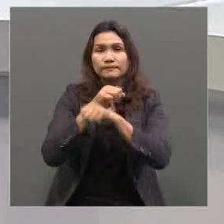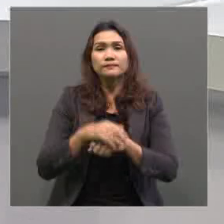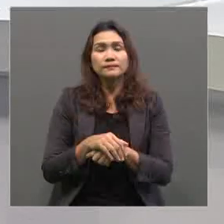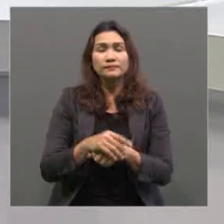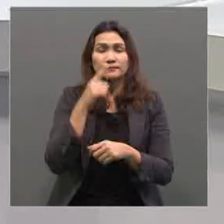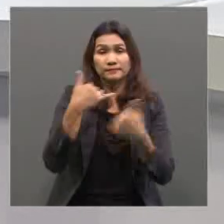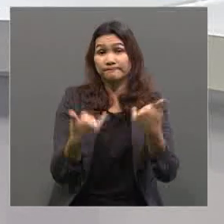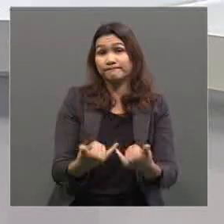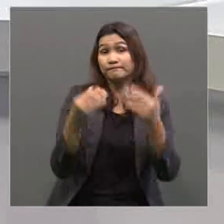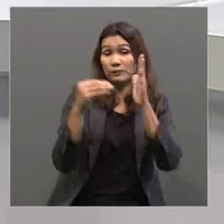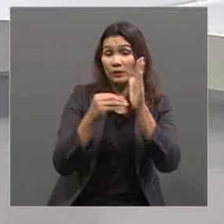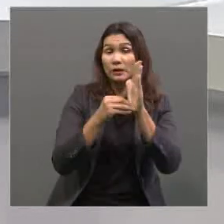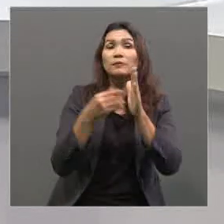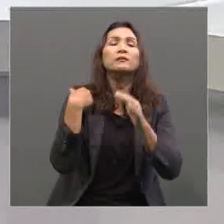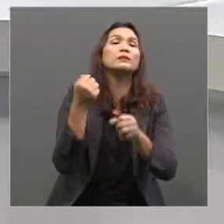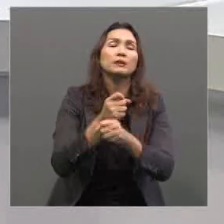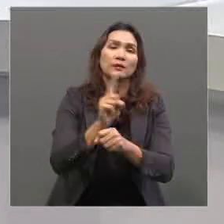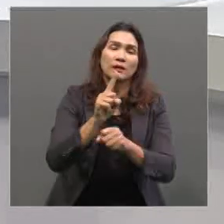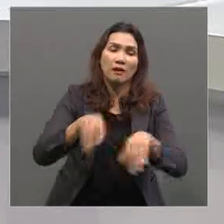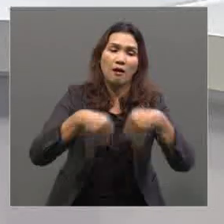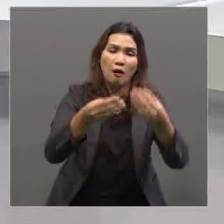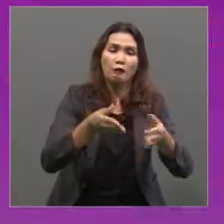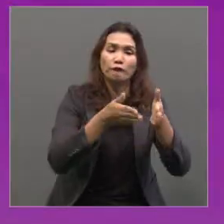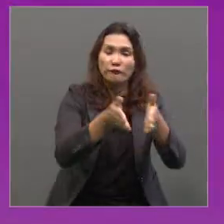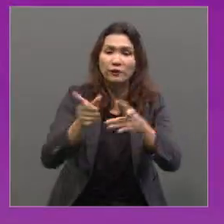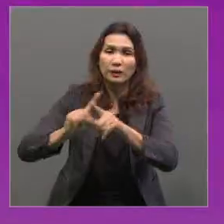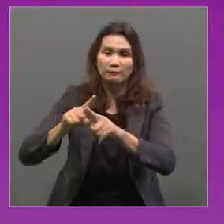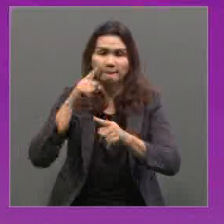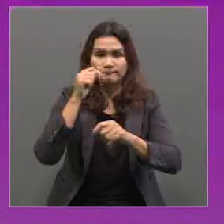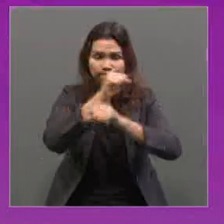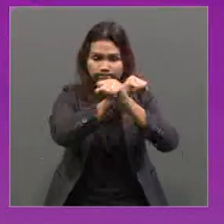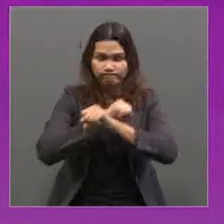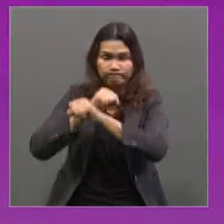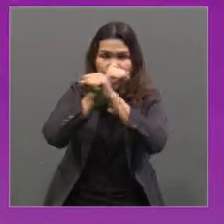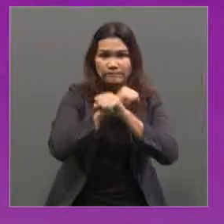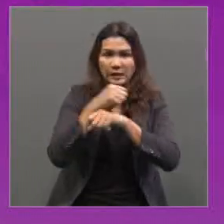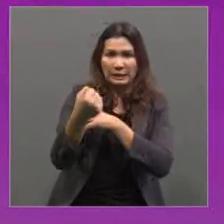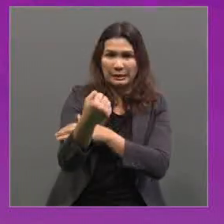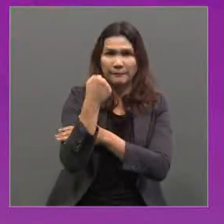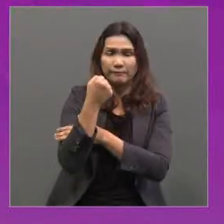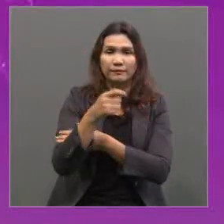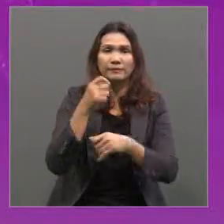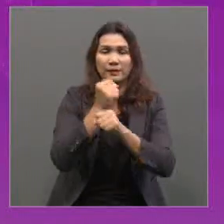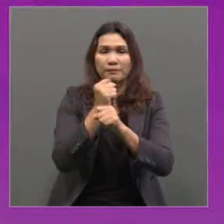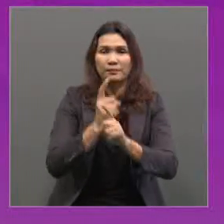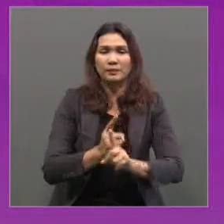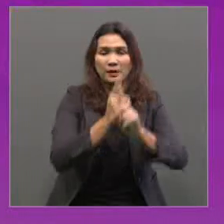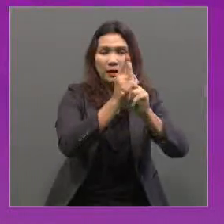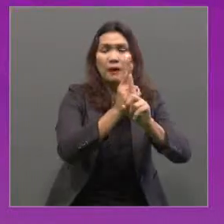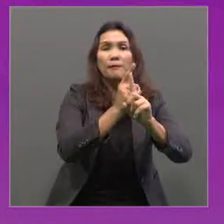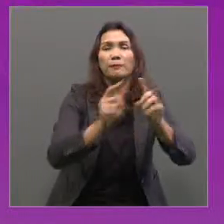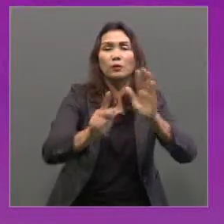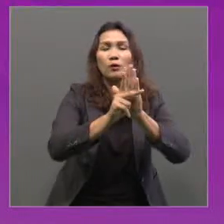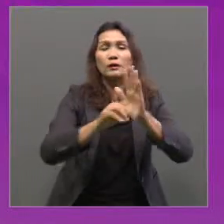างกรุงเทพมหานครค่ะเขามีการกำชับให้ทุกหน่วยงานเพิ่มความเข้มงวดดำเนินมาตรการตามแผนปฏิบัติการแก้ไขปัญหาฝุ่นละ